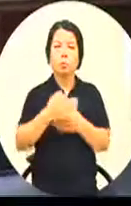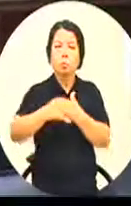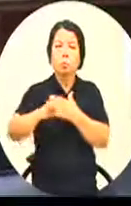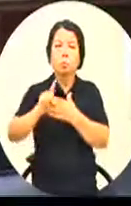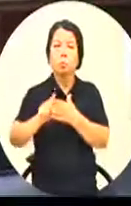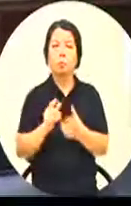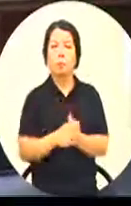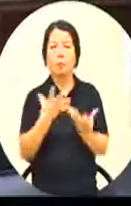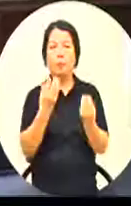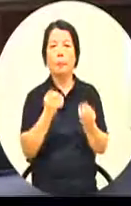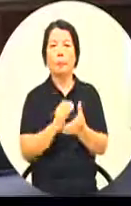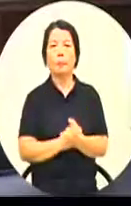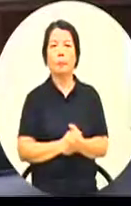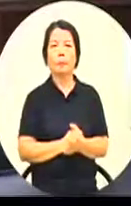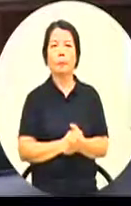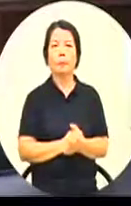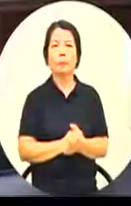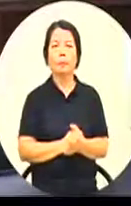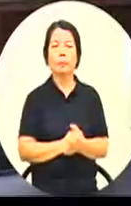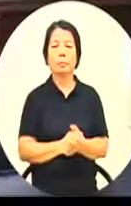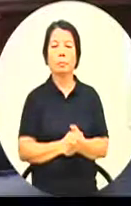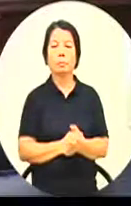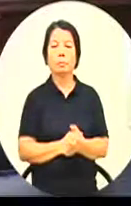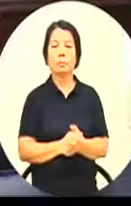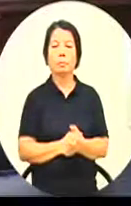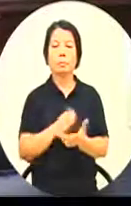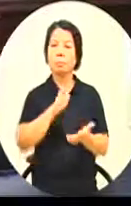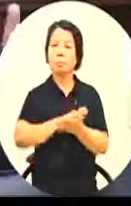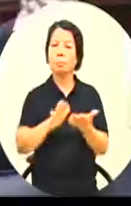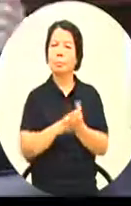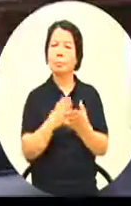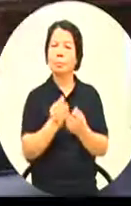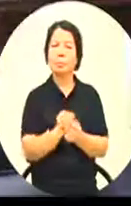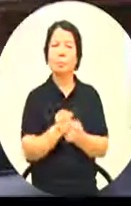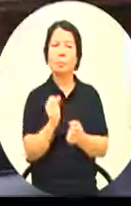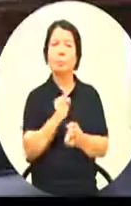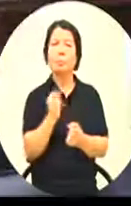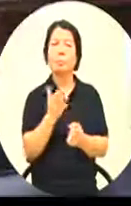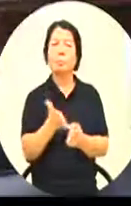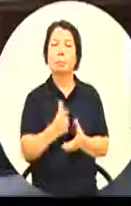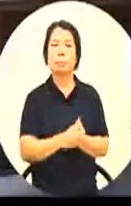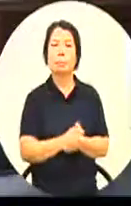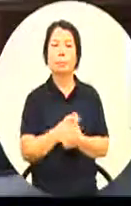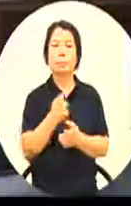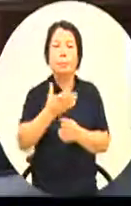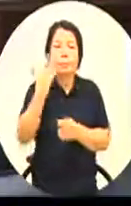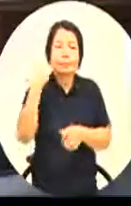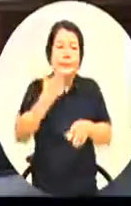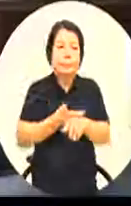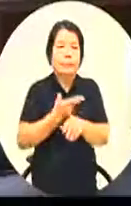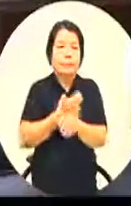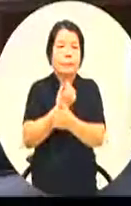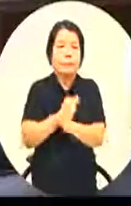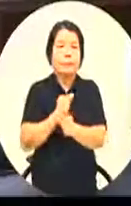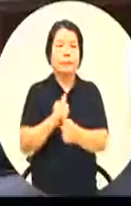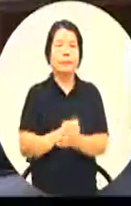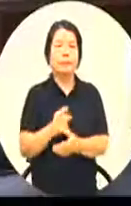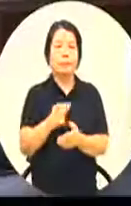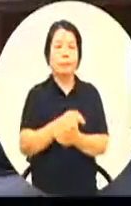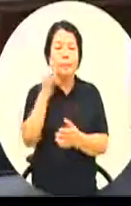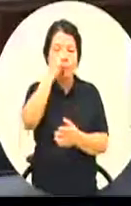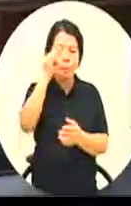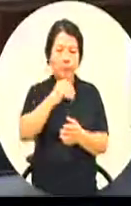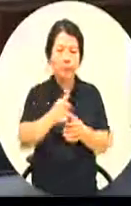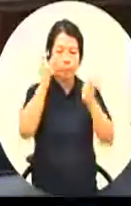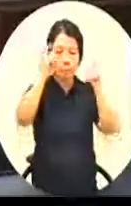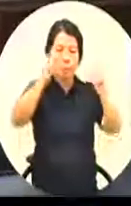个解决的方式吗？那我所听说之前关于术科的部分，也许不找高雄市在